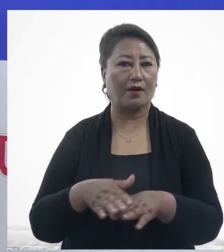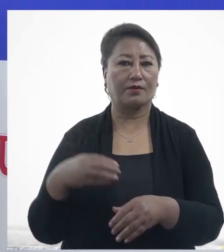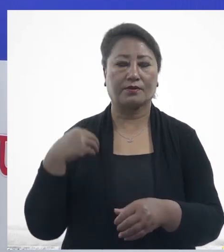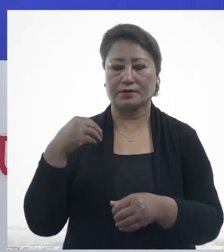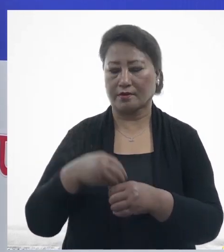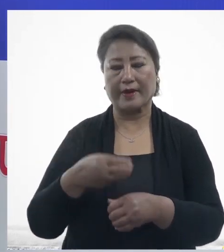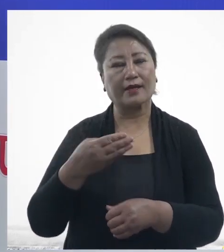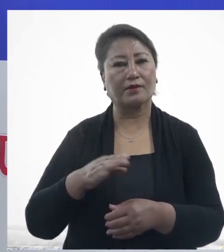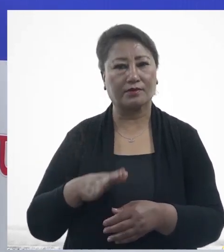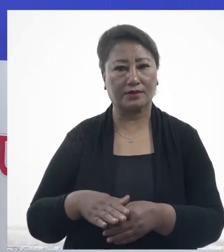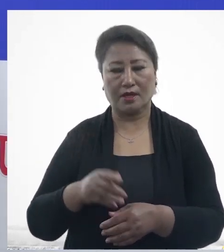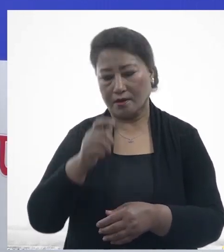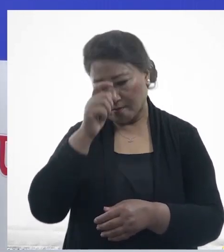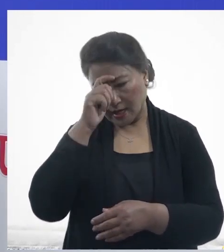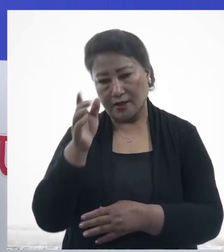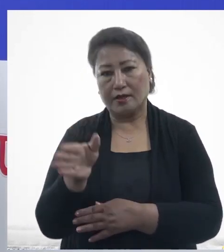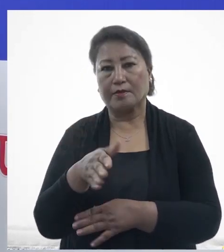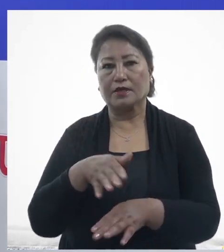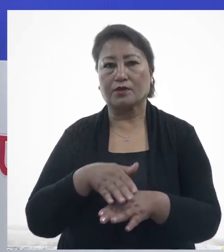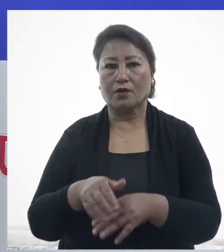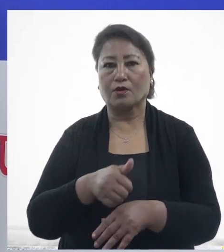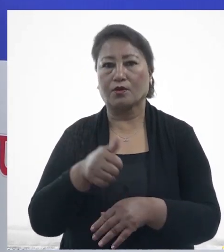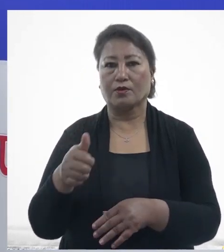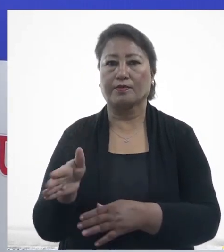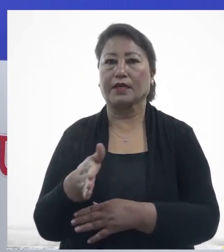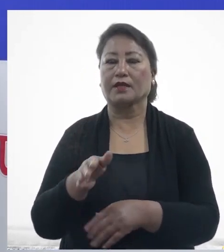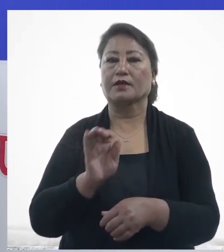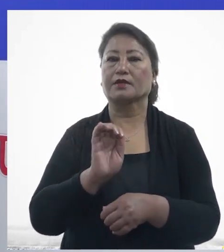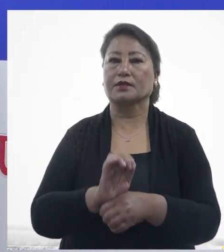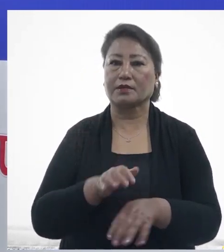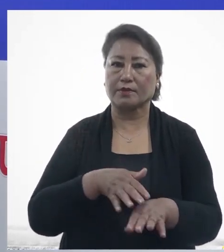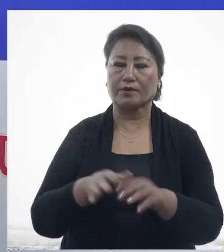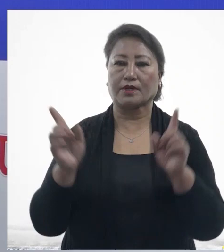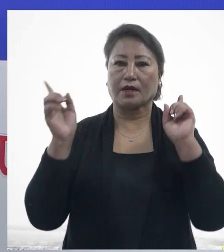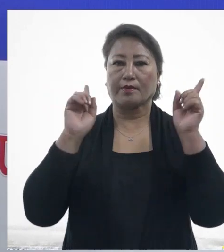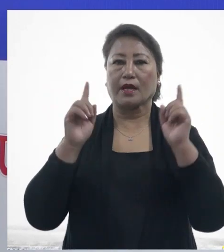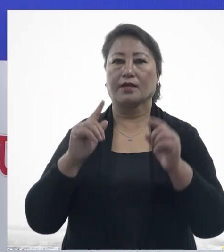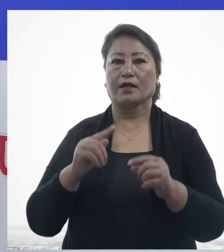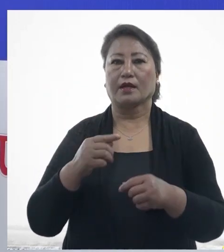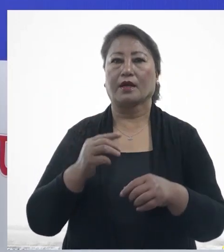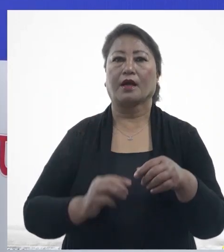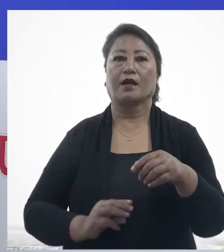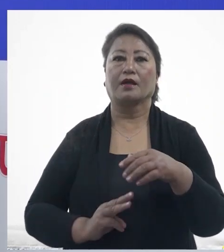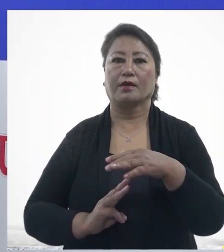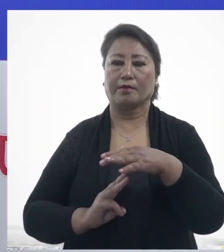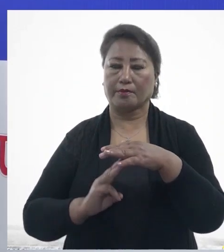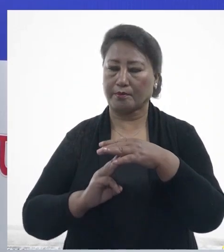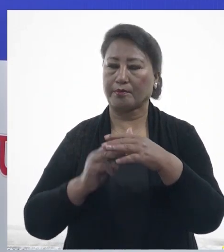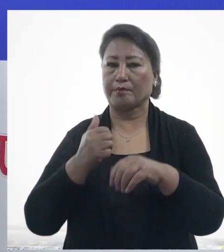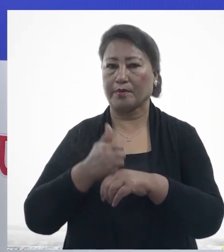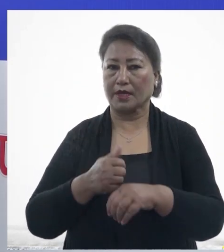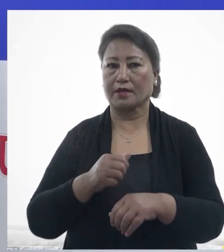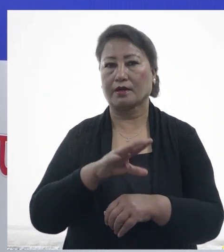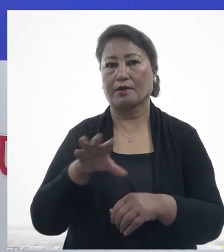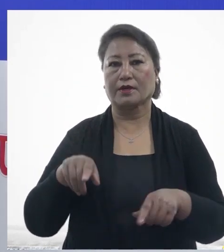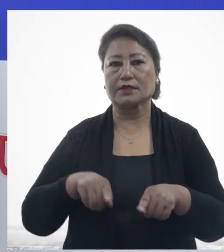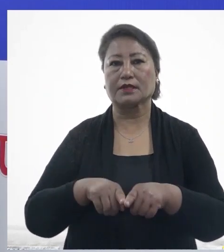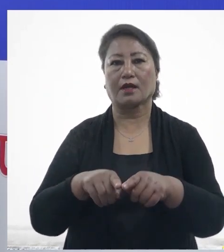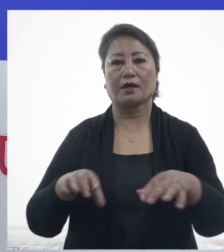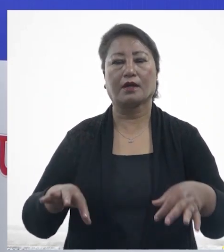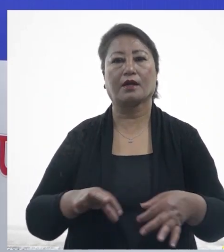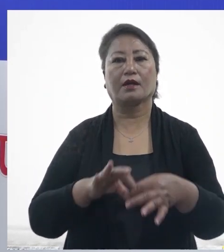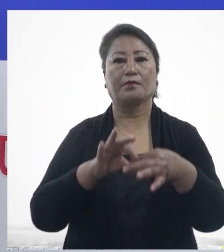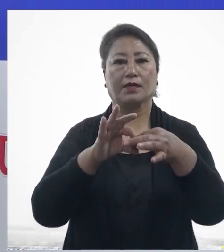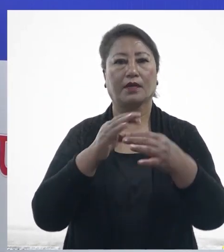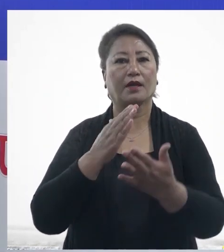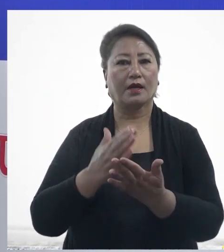रहन्छ यो माननीय मन्त्रीज्यूहरूको हाम्रो चाहिँ मन्त्रालयका सचिवहरूको नगरपालिकाका मेयर साहबहरूको हाम्रो जति नै हामीले कार्यक्रम गर्छौँ हामी पनि उहाँहरूलाई नै समेटेर गर्ने भएको हुनाले